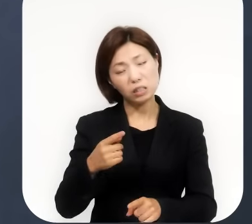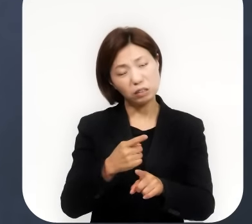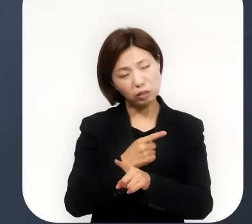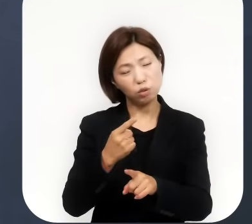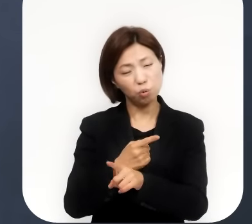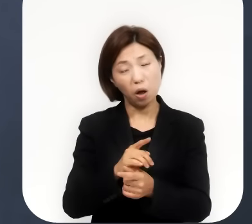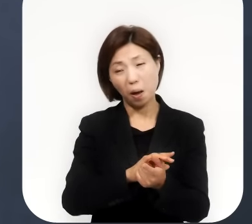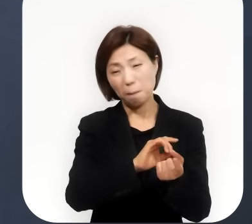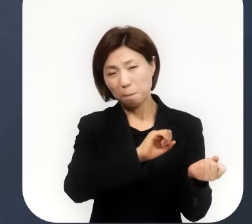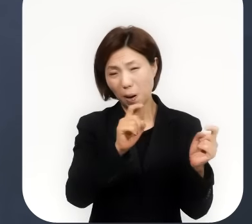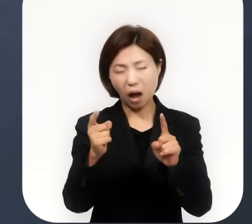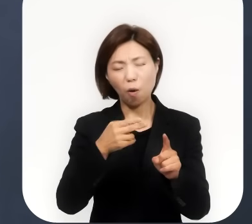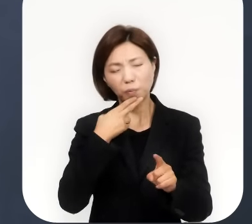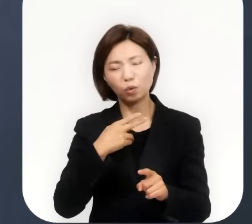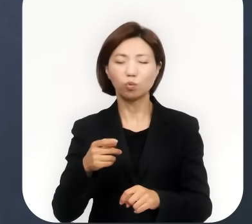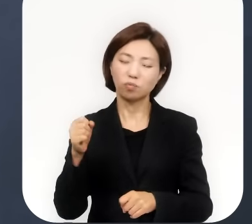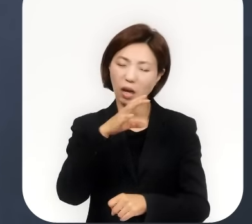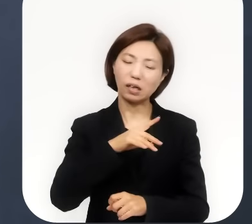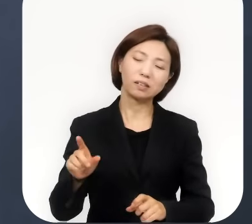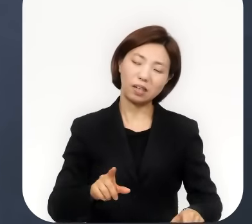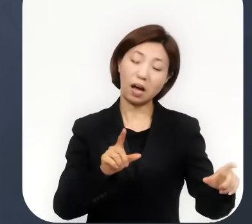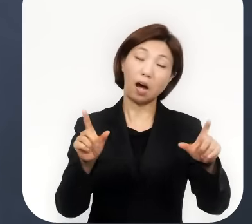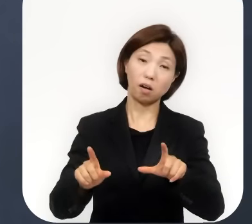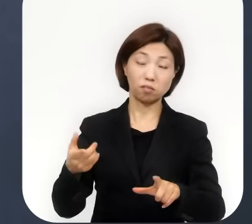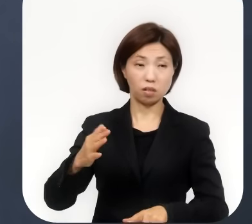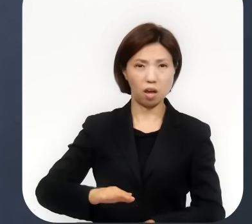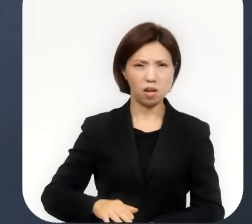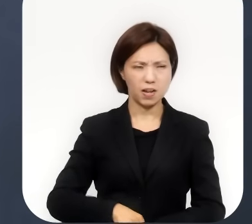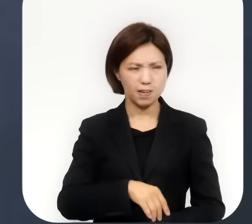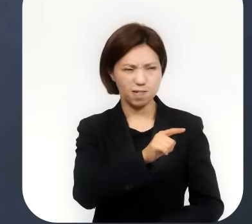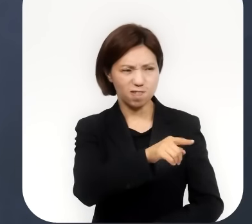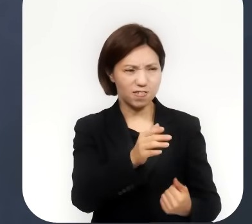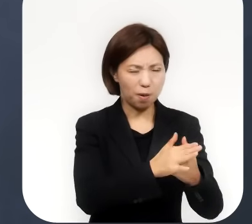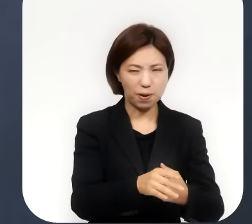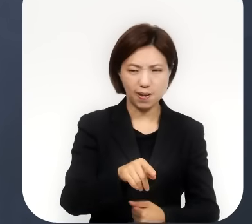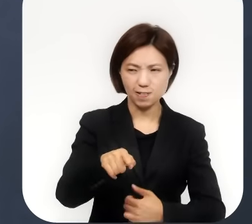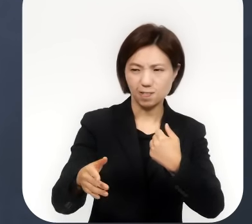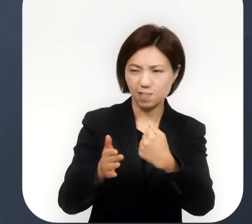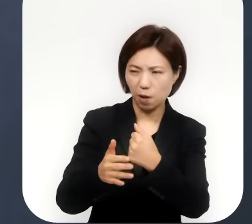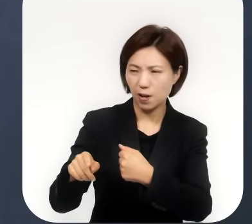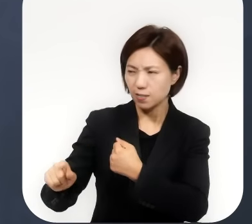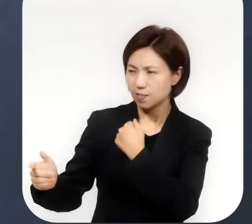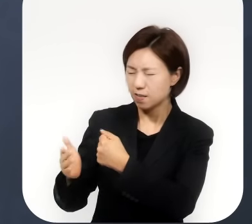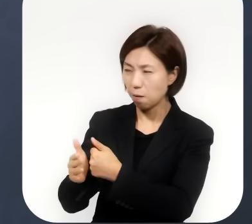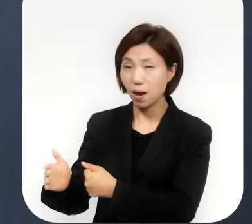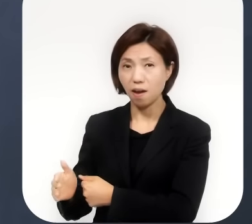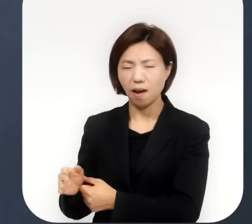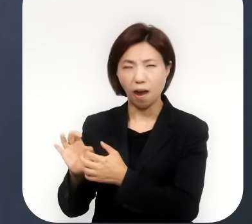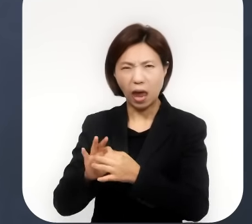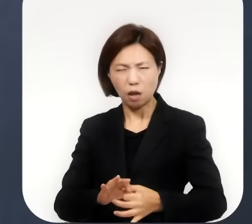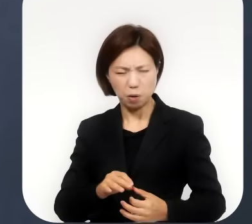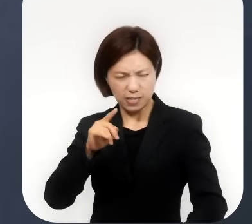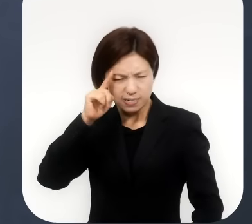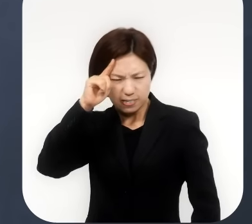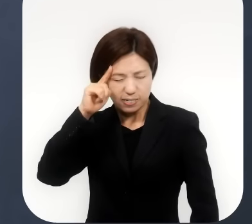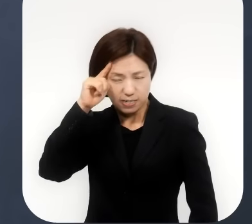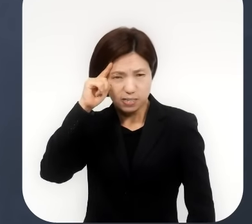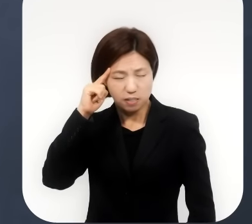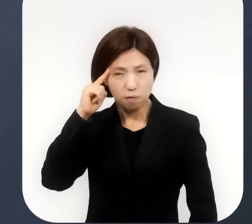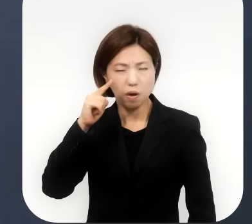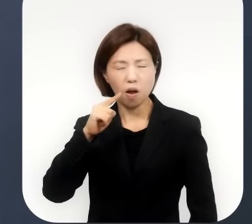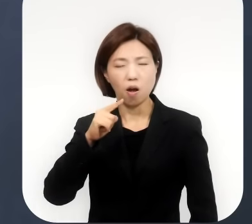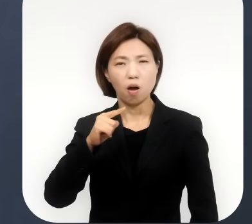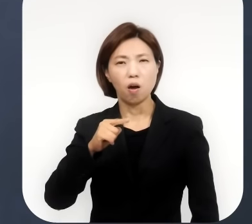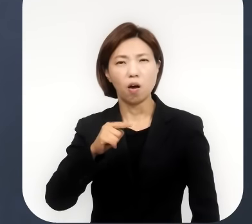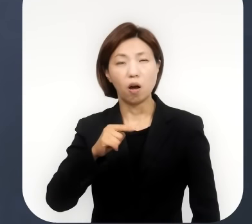안 하거나 남을 탓하게 되면 이제 자기 생각에 어떻게 남자가 저럴 수 있느냐